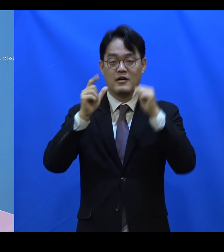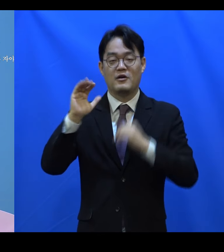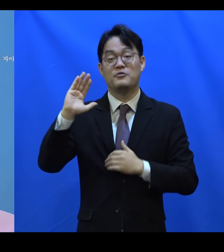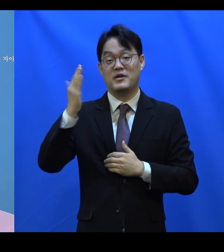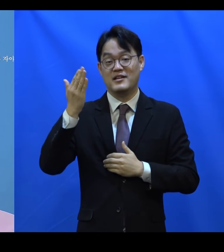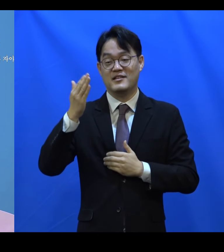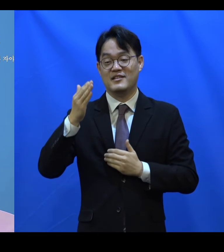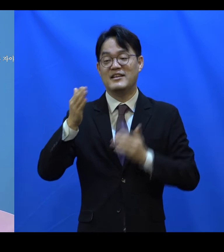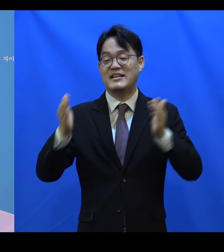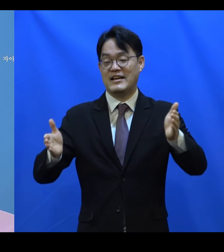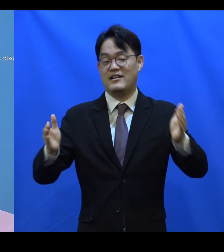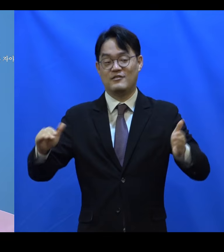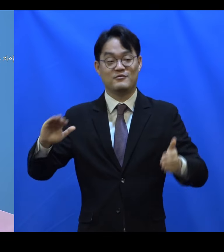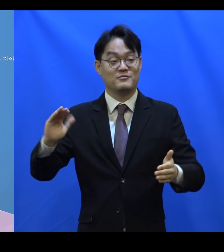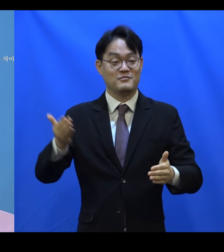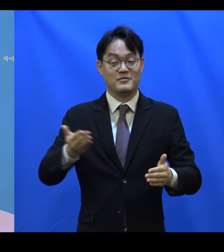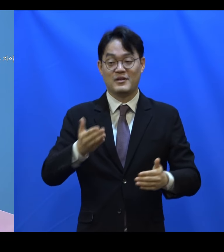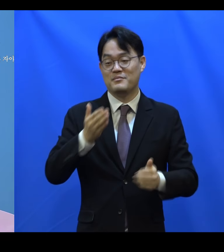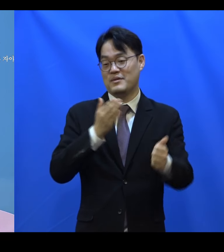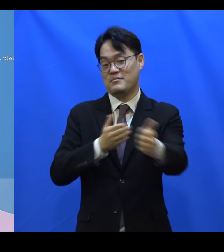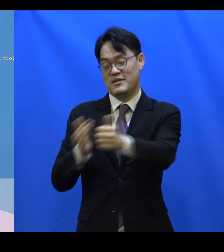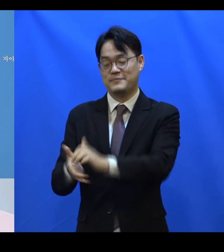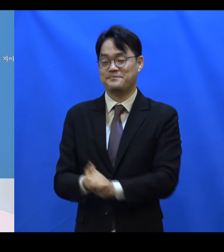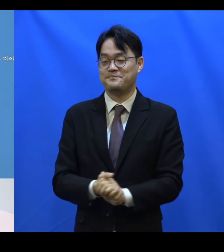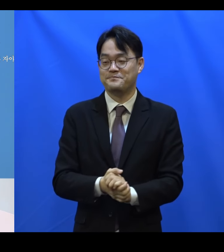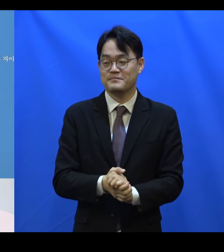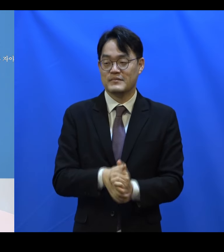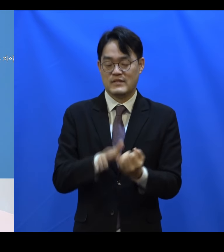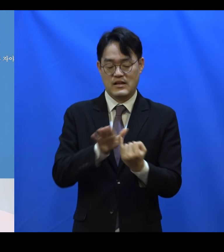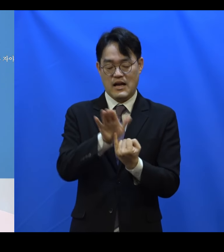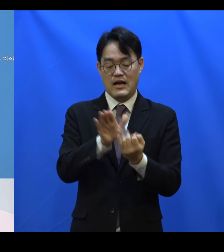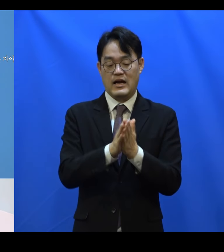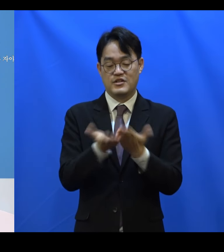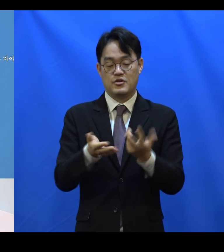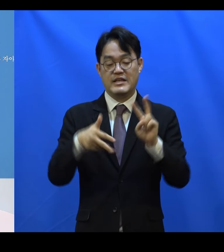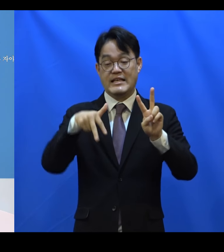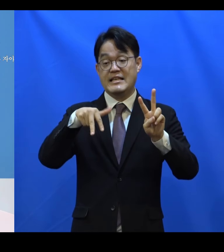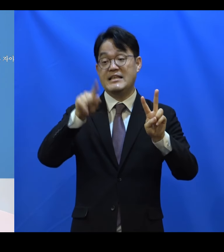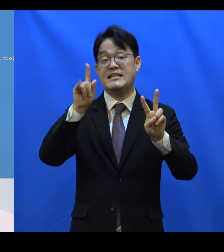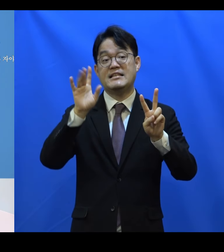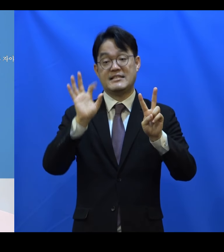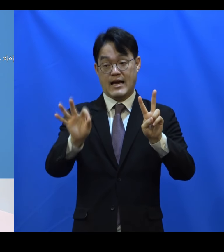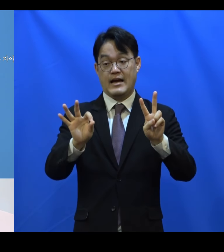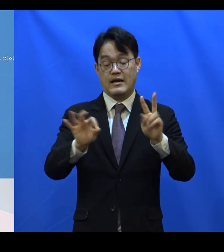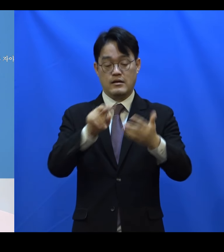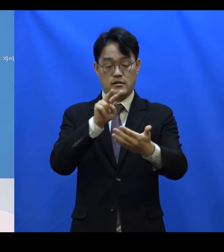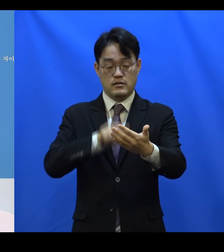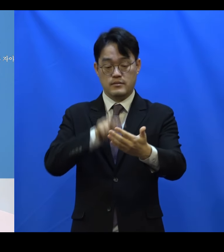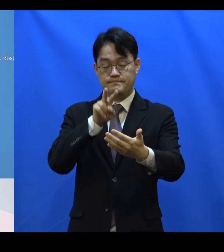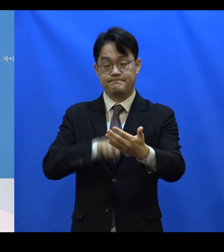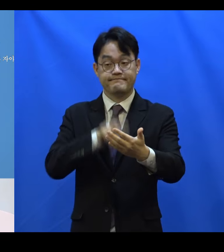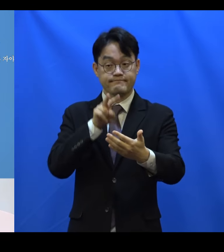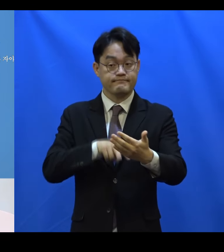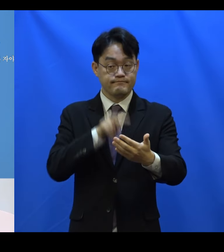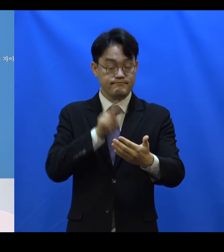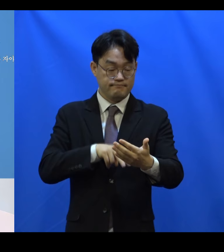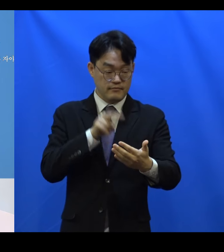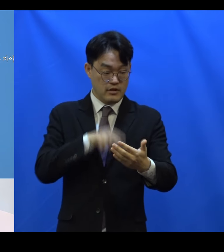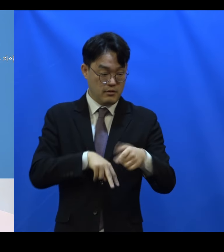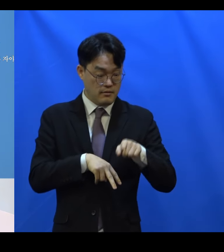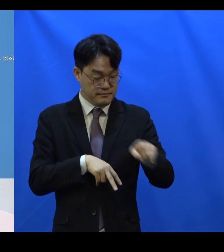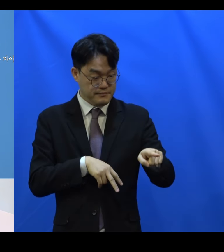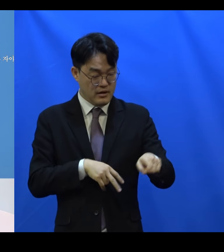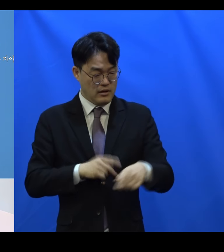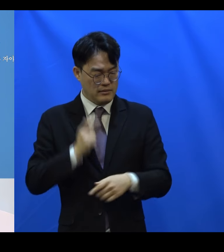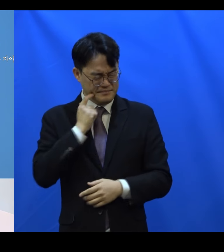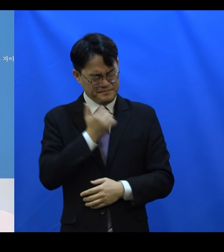자, 아가스 2장은 아가스 가운데서도 가장 아름다운 언어들이 이 2장에 다 나와요.